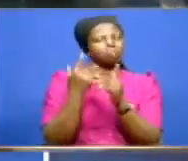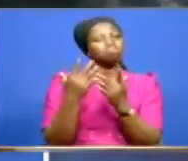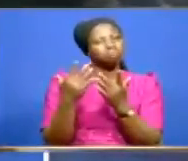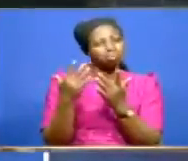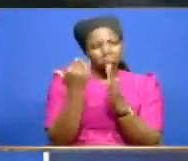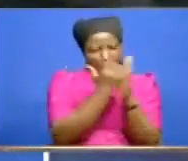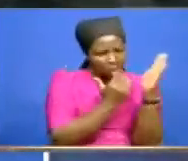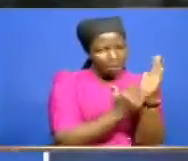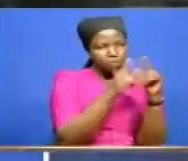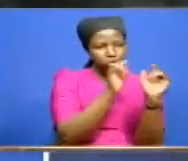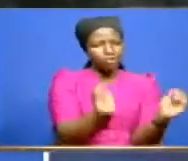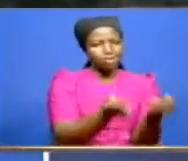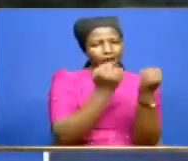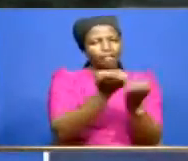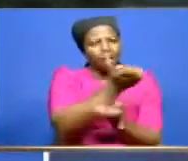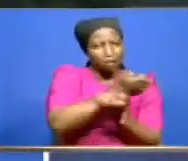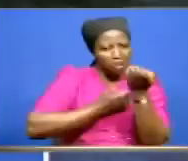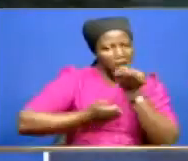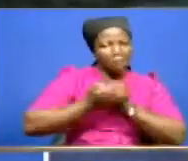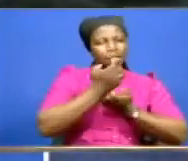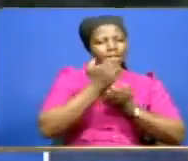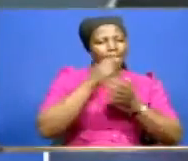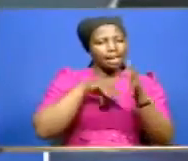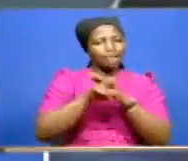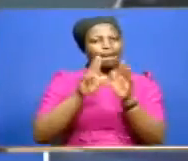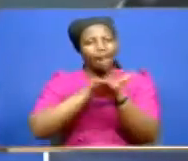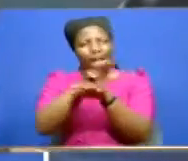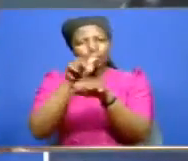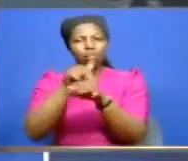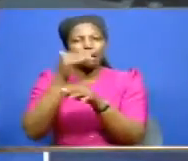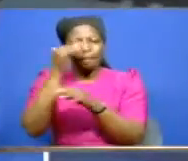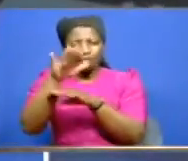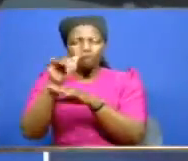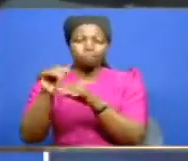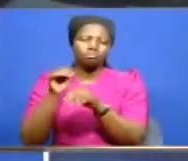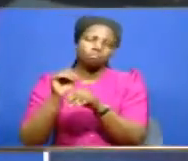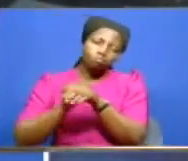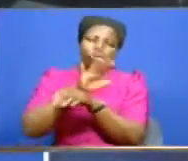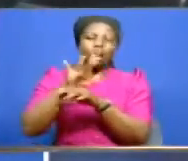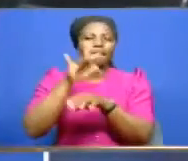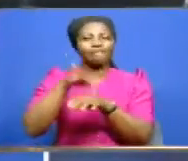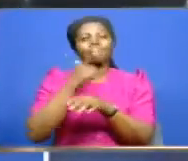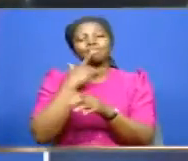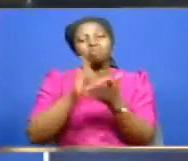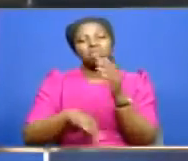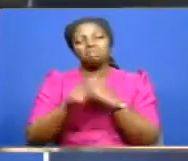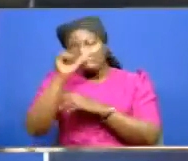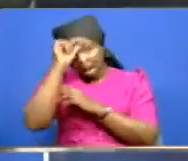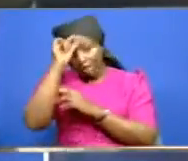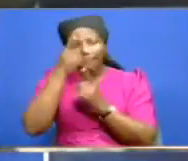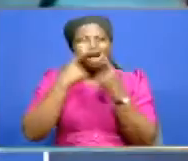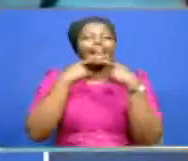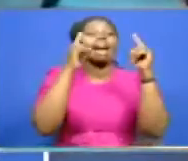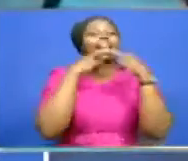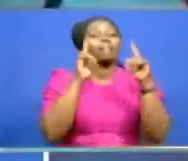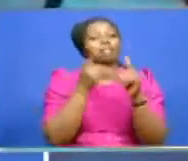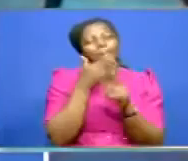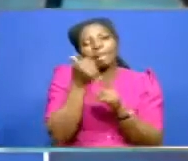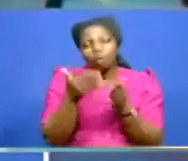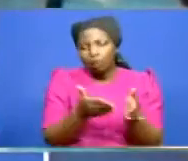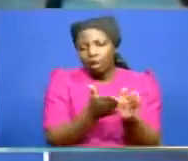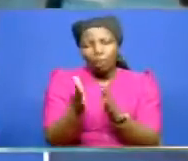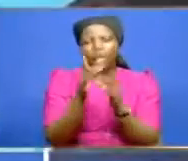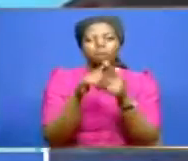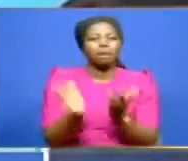taifa kutokana na athari za corona. Alisema serikali itatangaza hatua mwafaka za kuimarisha uchumi.